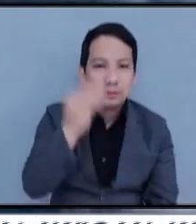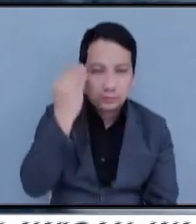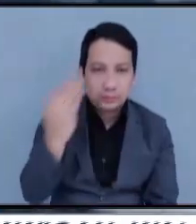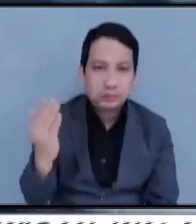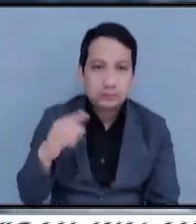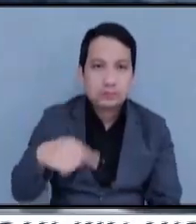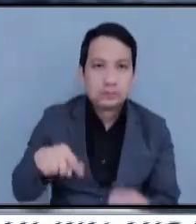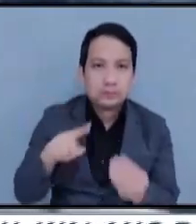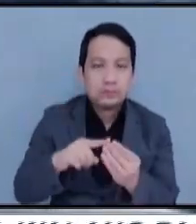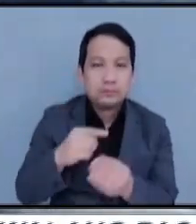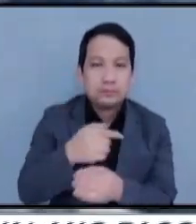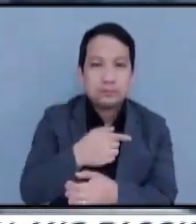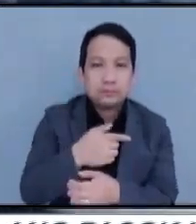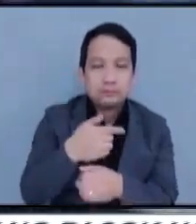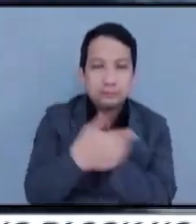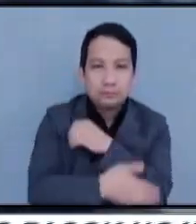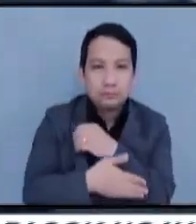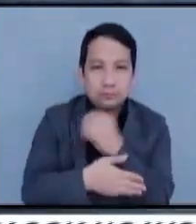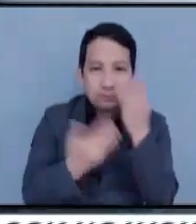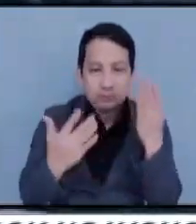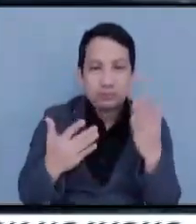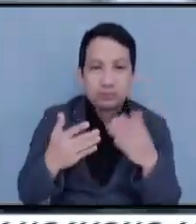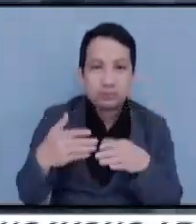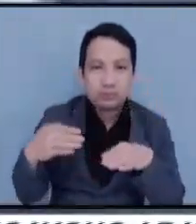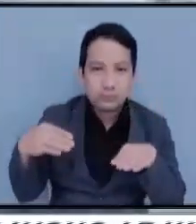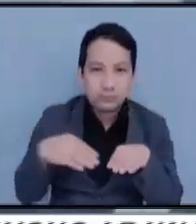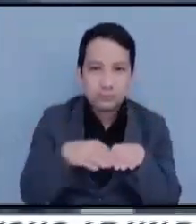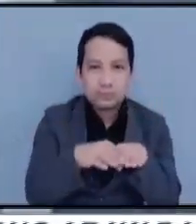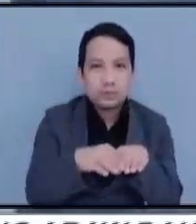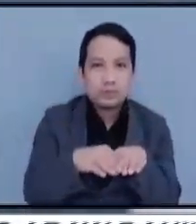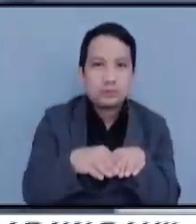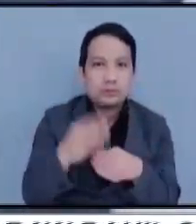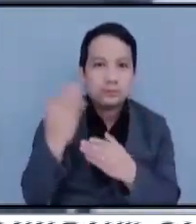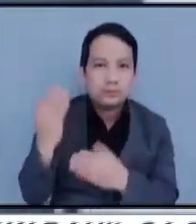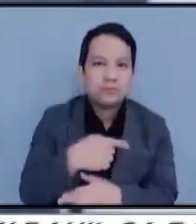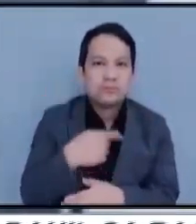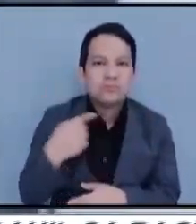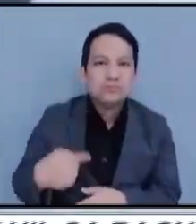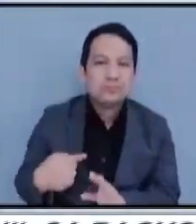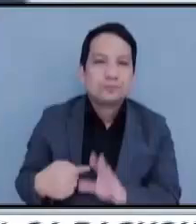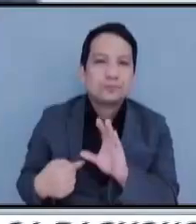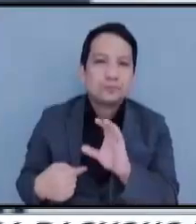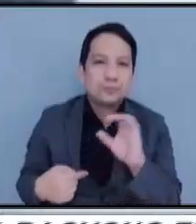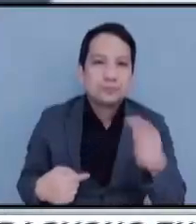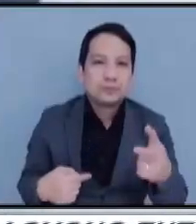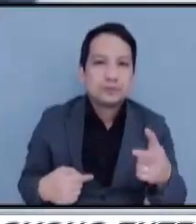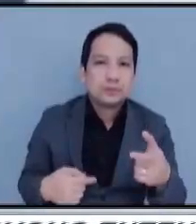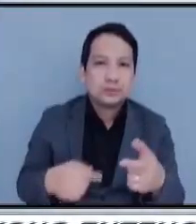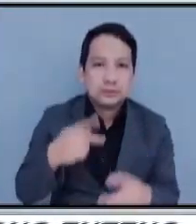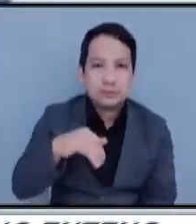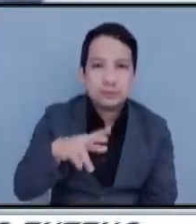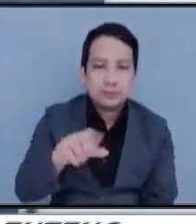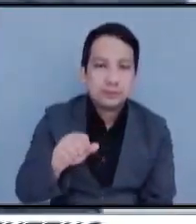ay kasunod ng panggigit-git at pagbangga ng barko ng China Coast Guard sa BRP